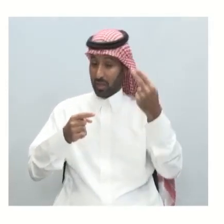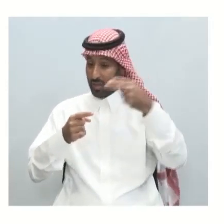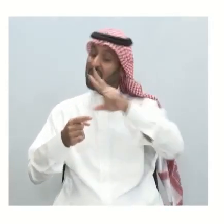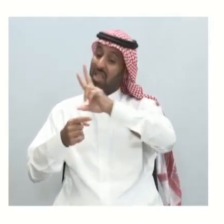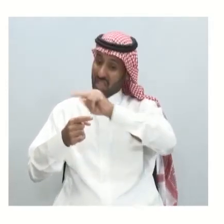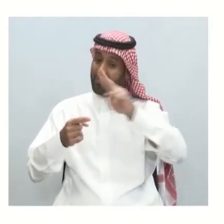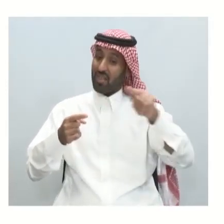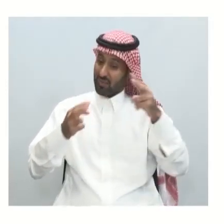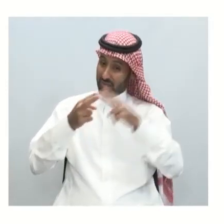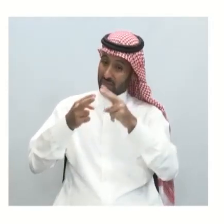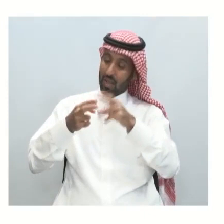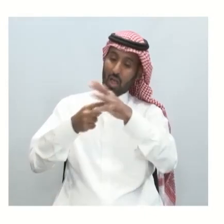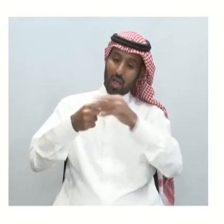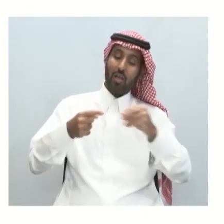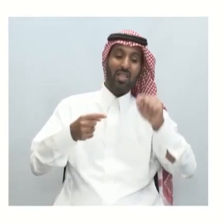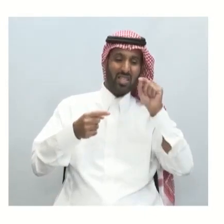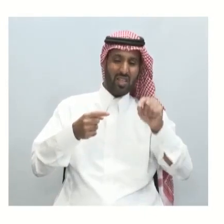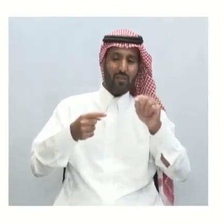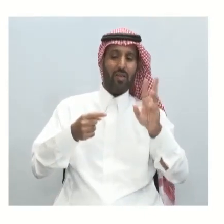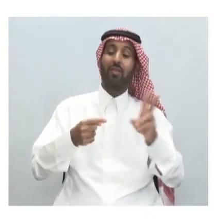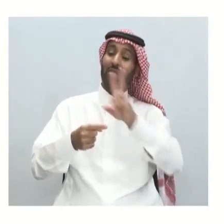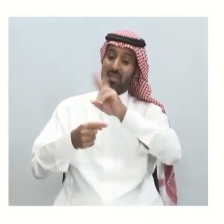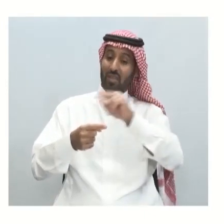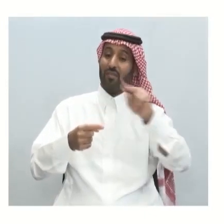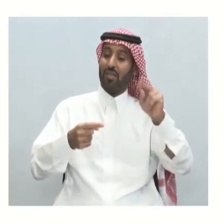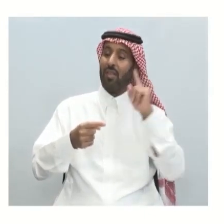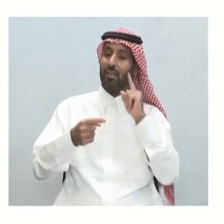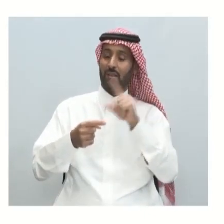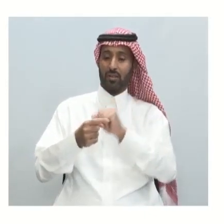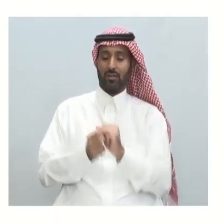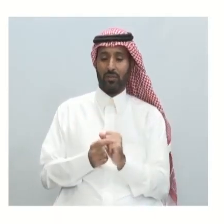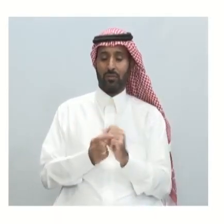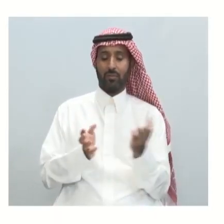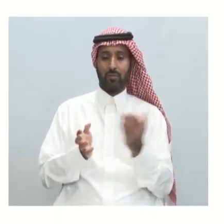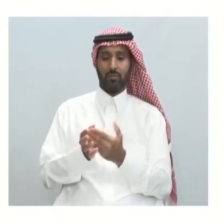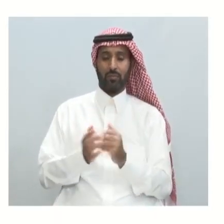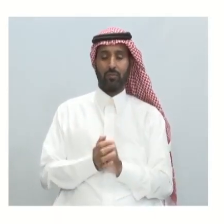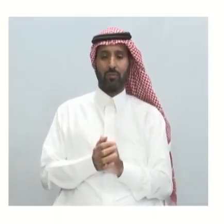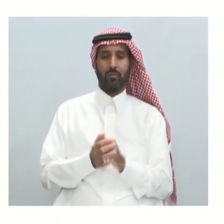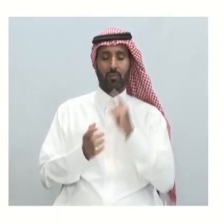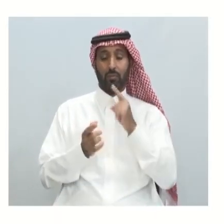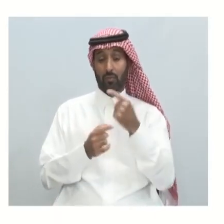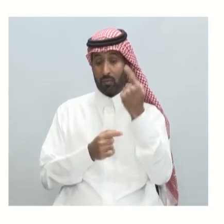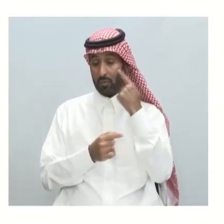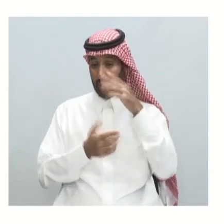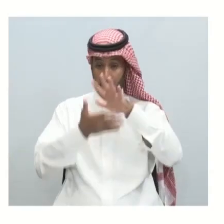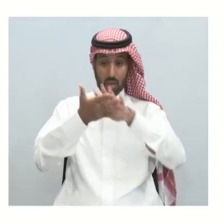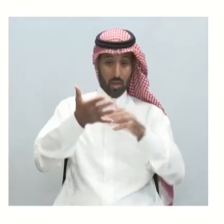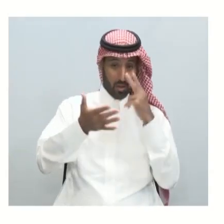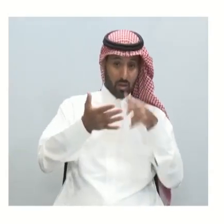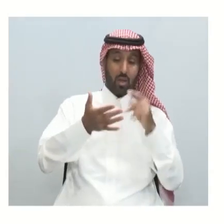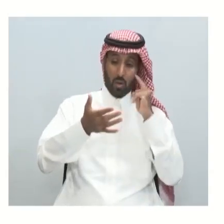قيمه الكهروسالبيه اذا القيمه هنا صفر اذا ساقول انها غير قطبيه من خلال الجدول